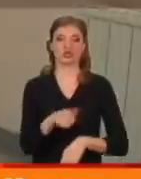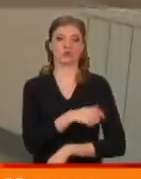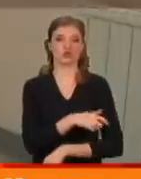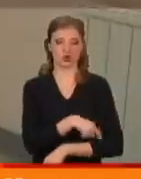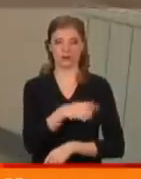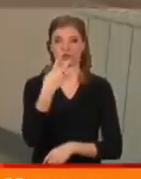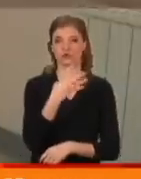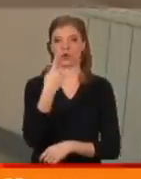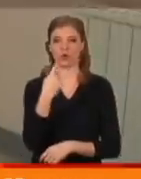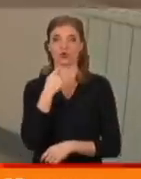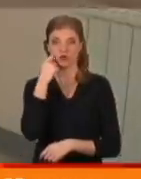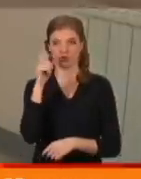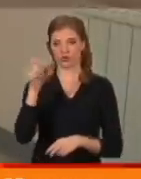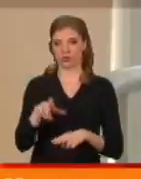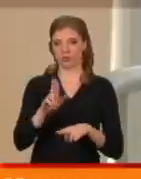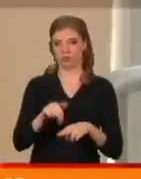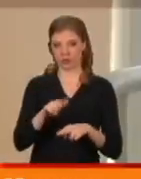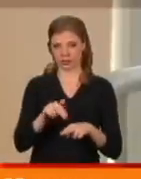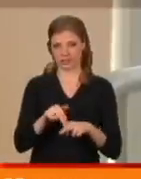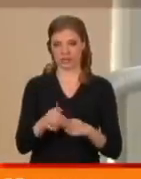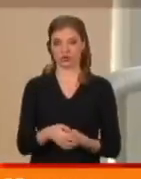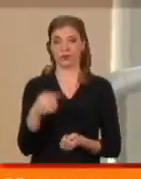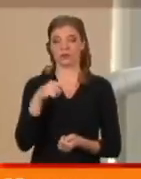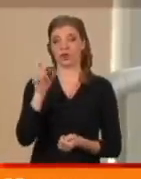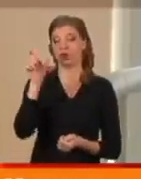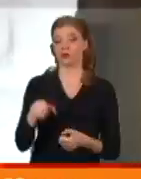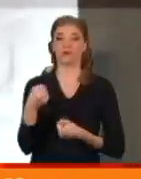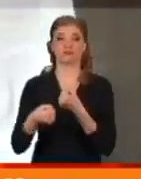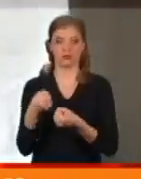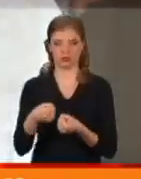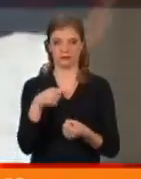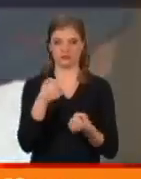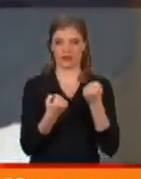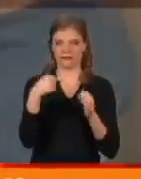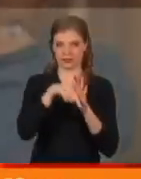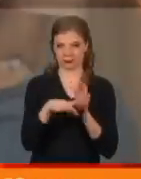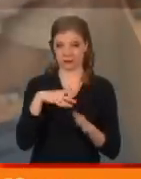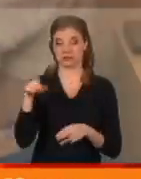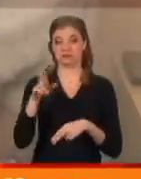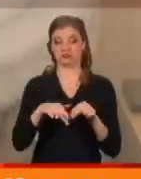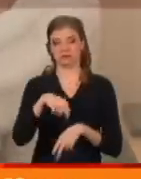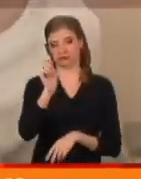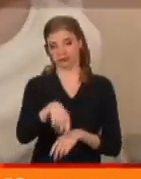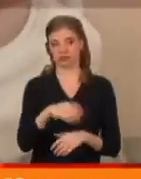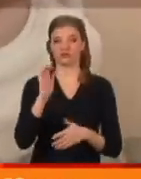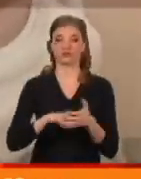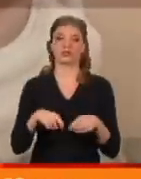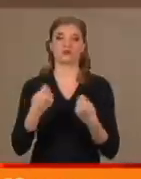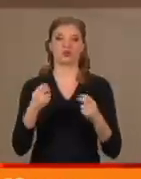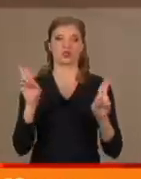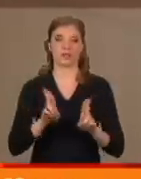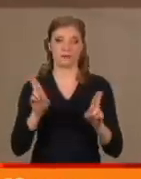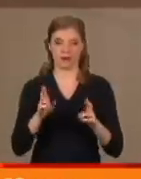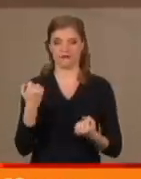чергування 41-річного поліцейського Василя Павлюка. Його побив пасажир автівки, яку патрульний спинив через порушення